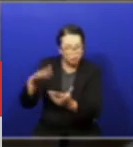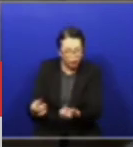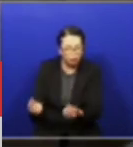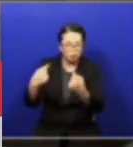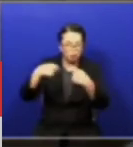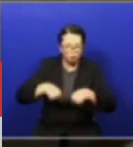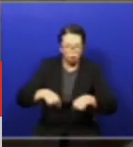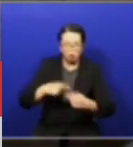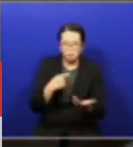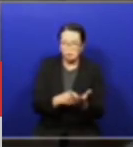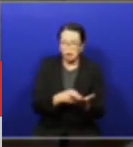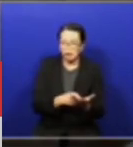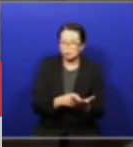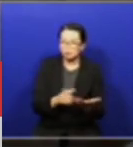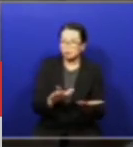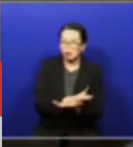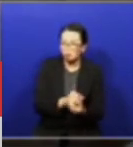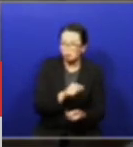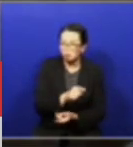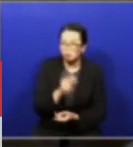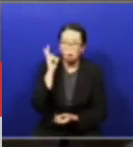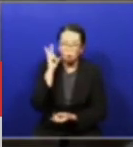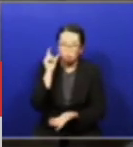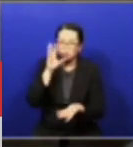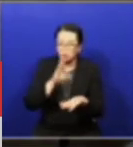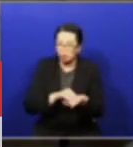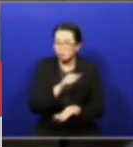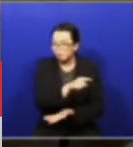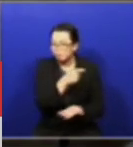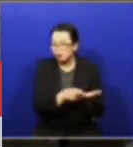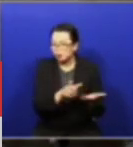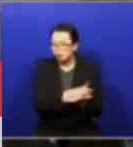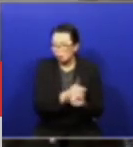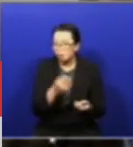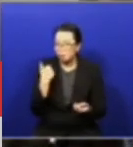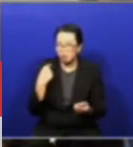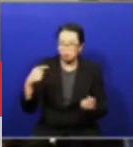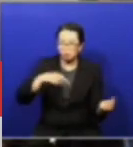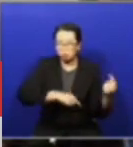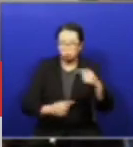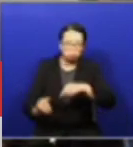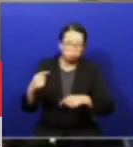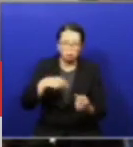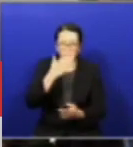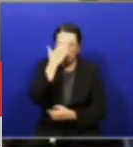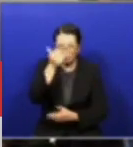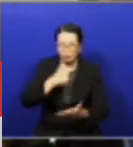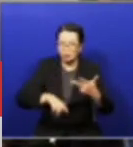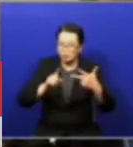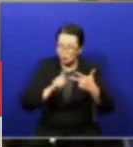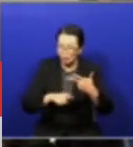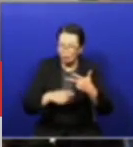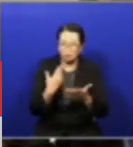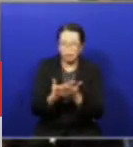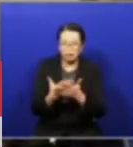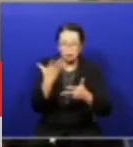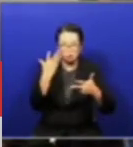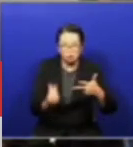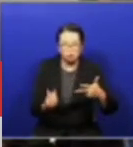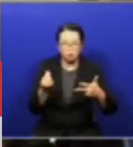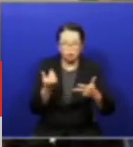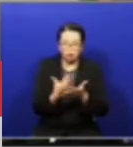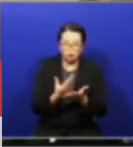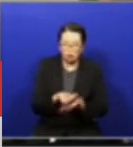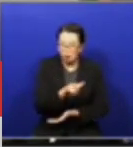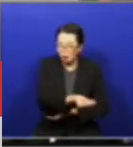คนไปขอแพ้รับไม่ได้เพราะบอกว่ามีข้อมูลอยู่ประกันสังคม3วันนี้เงินเหลือเท่าไหร่และท่านคืนให้กับพี่น้องประชาชน